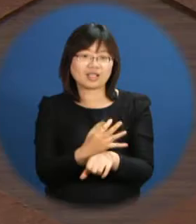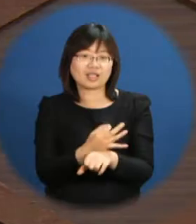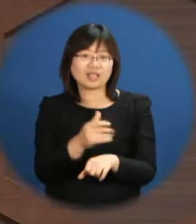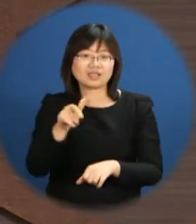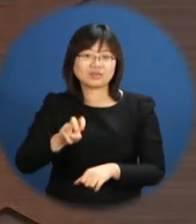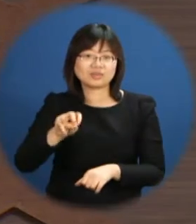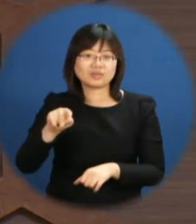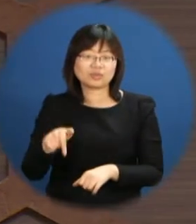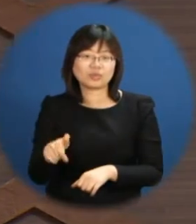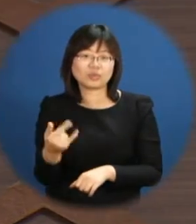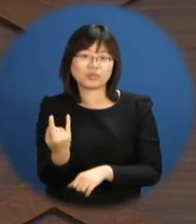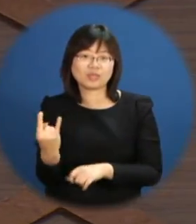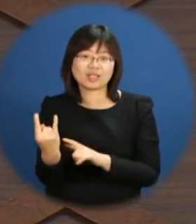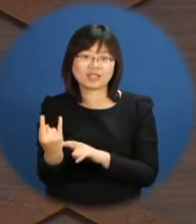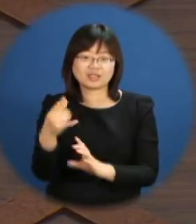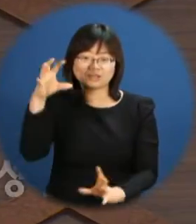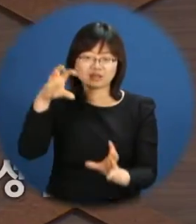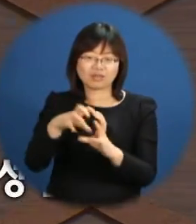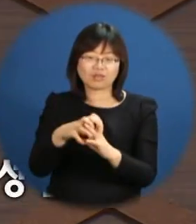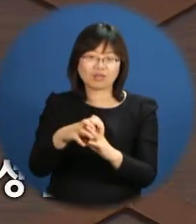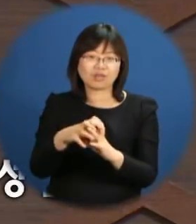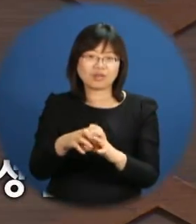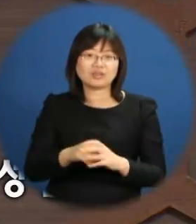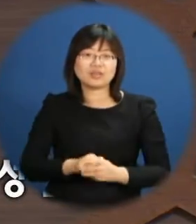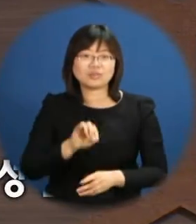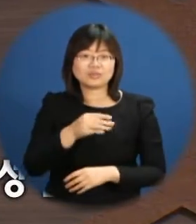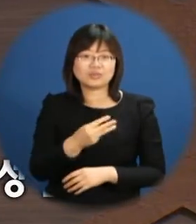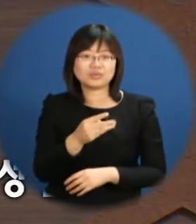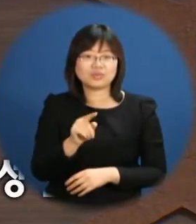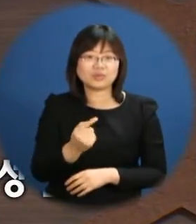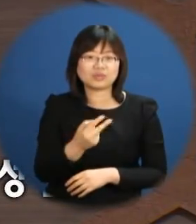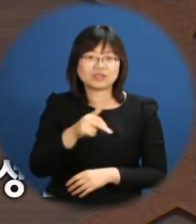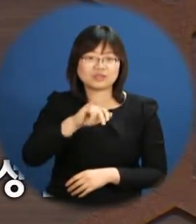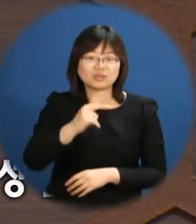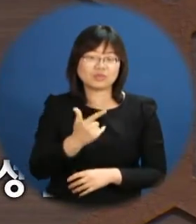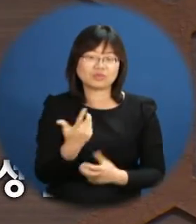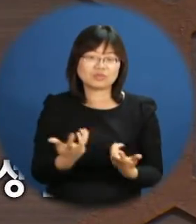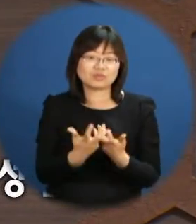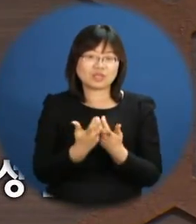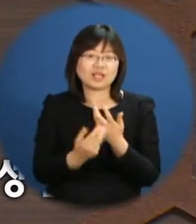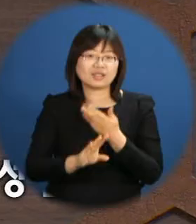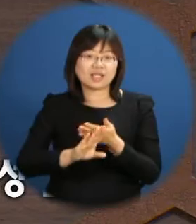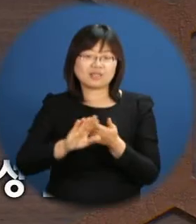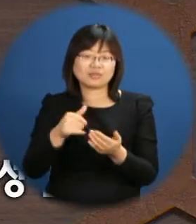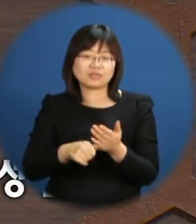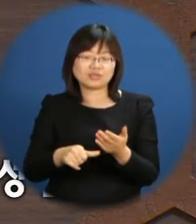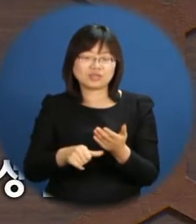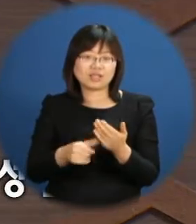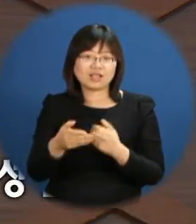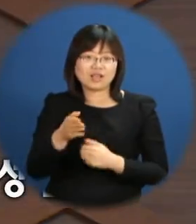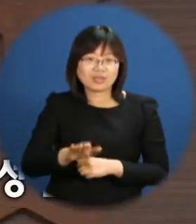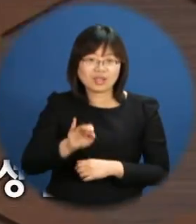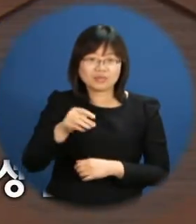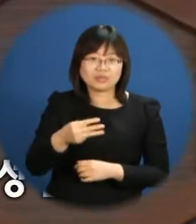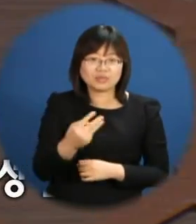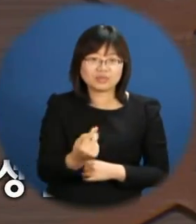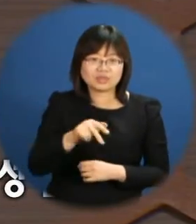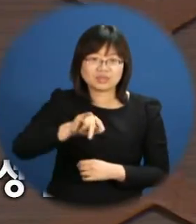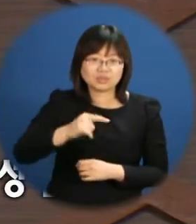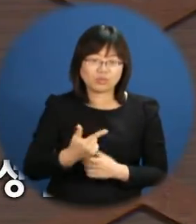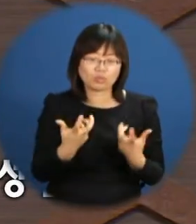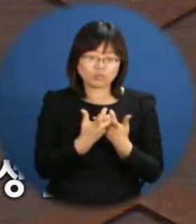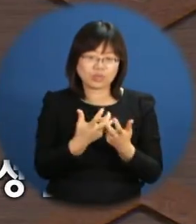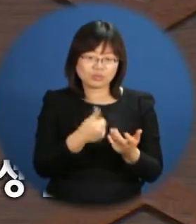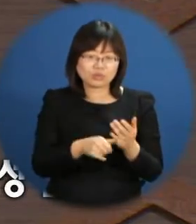석회를 섞어 플러 지 스톤이 풍부한 따른 물질 하고 근데 플러 지선이 풍부한 물질의